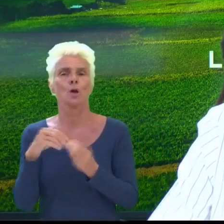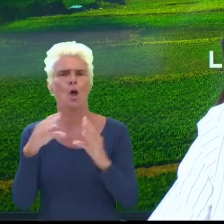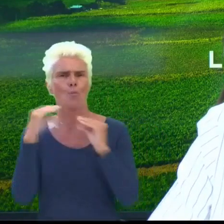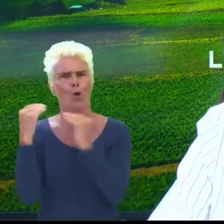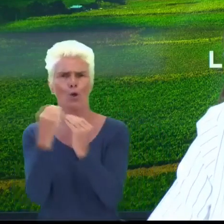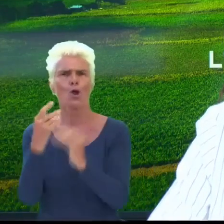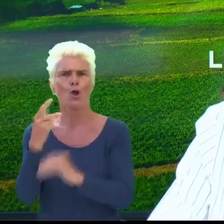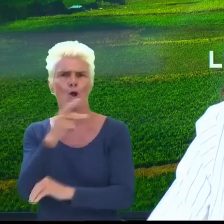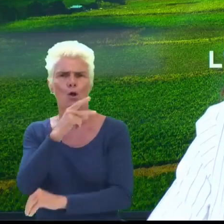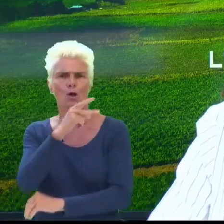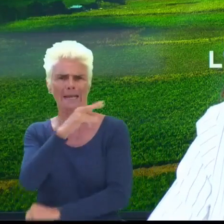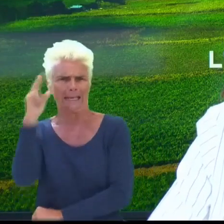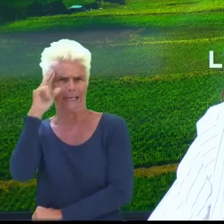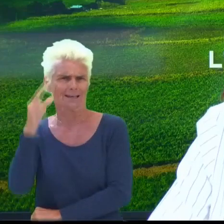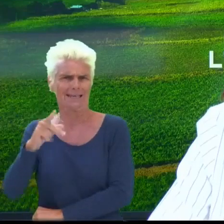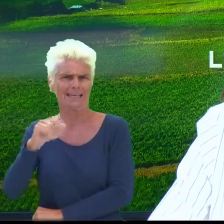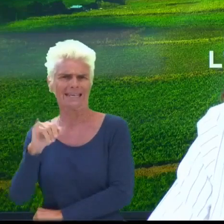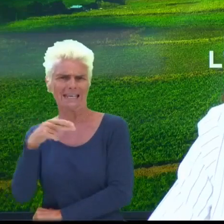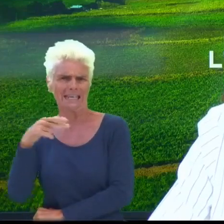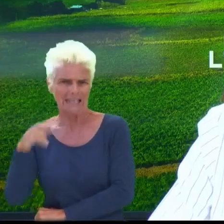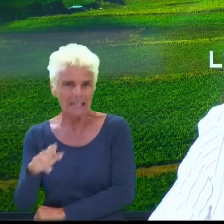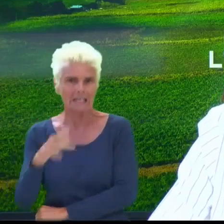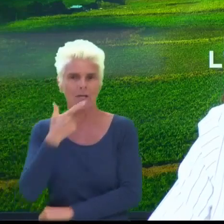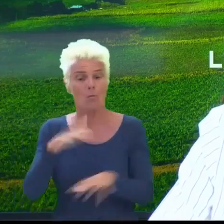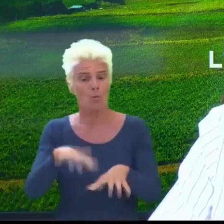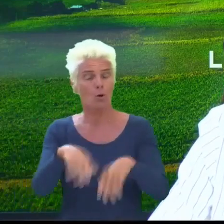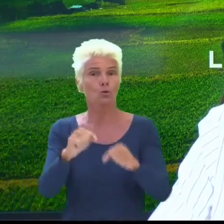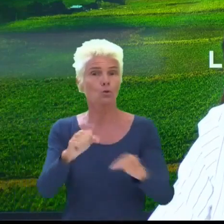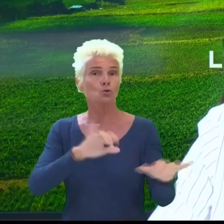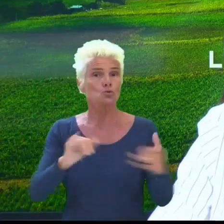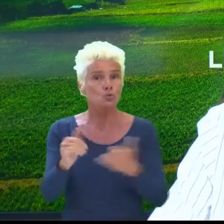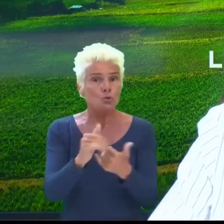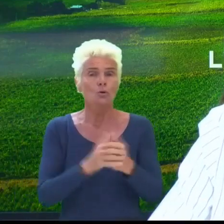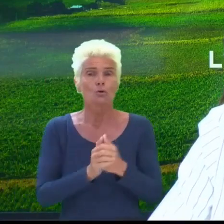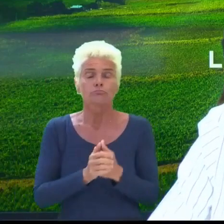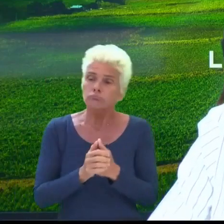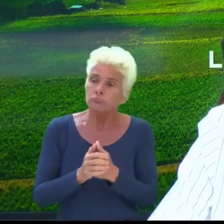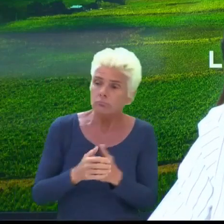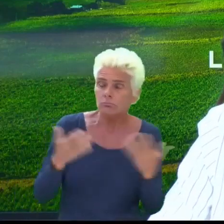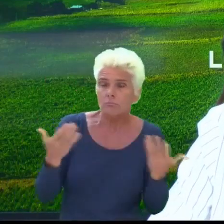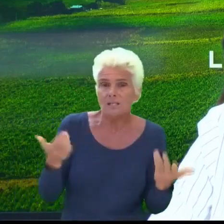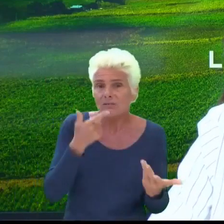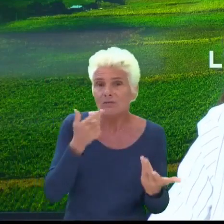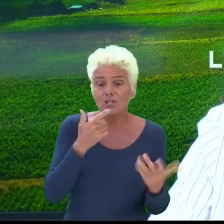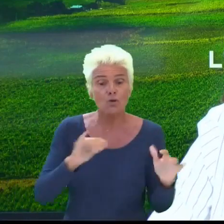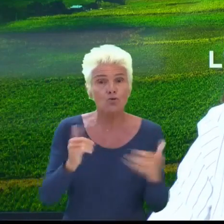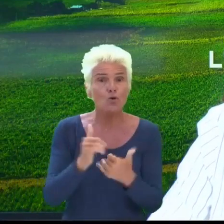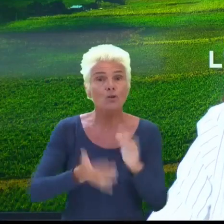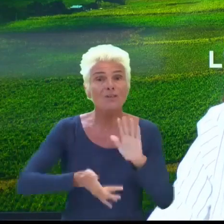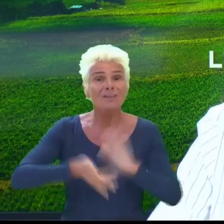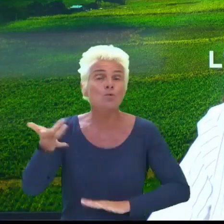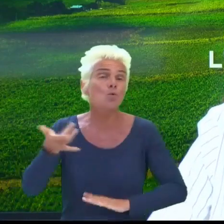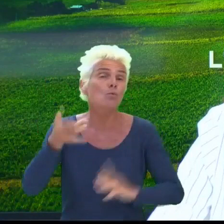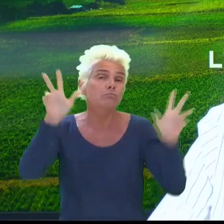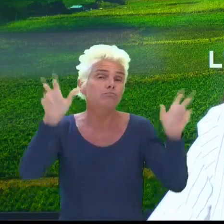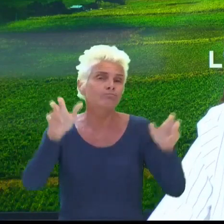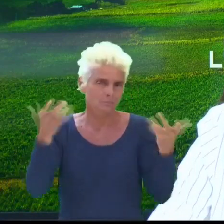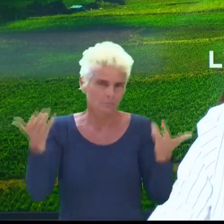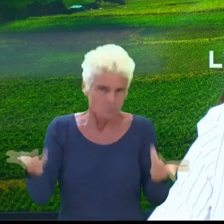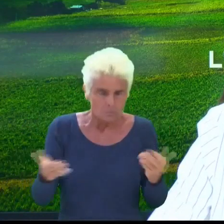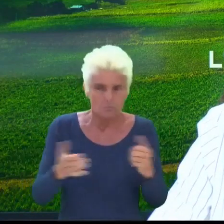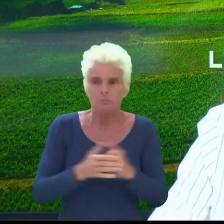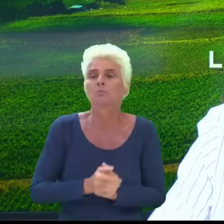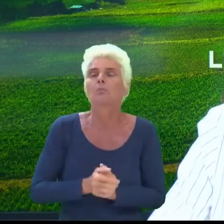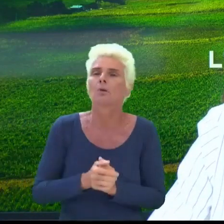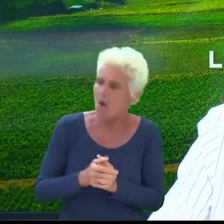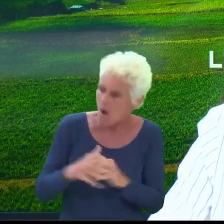recrute game le recrutement basé sur un escape game en français jeu d'évasion permettra d'évaluer